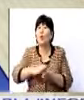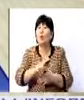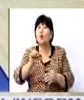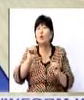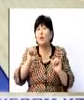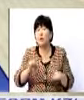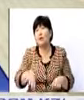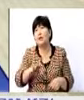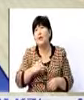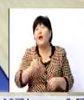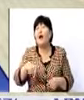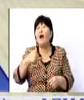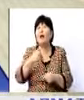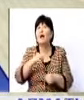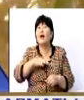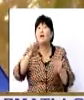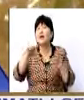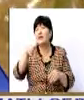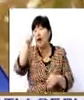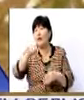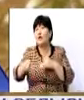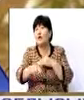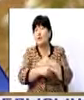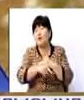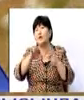болуы ықтимал, ал алғашқы қар айдың соңында